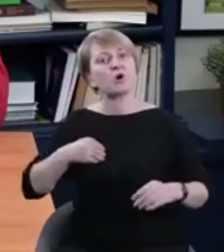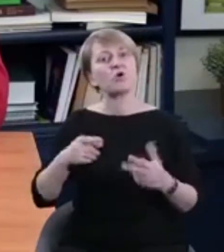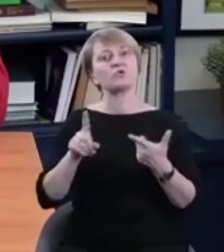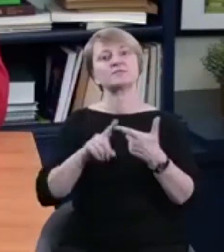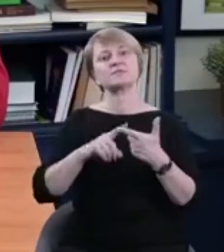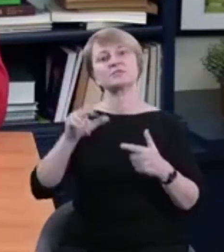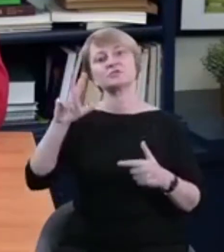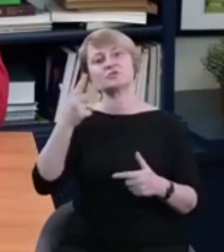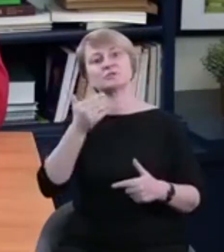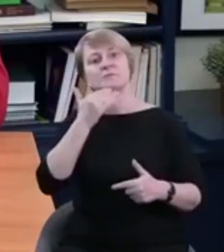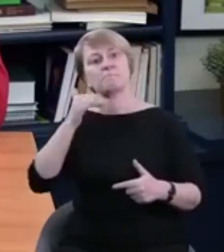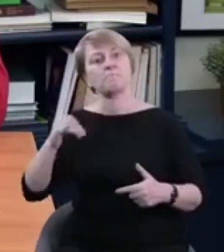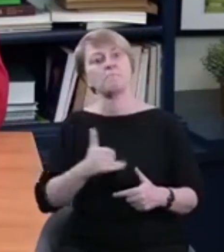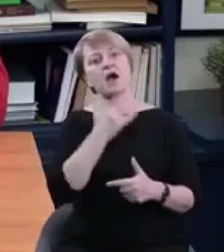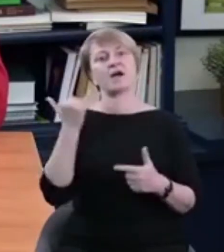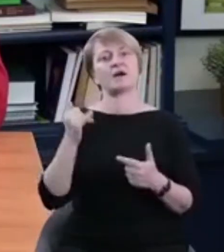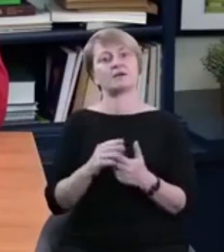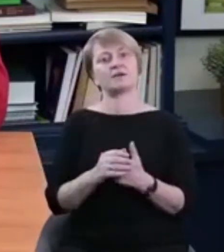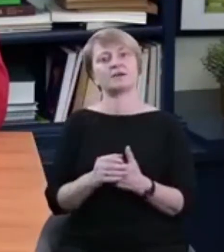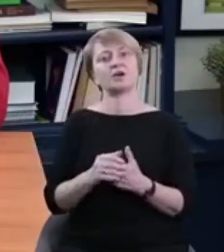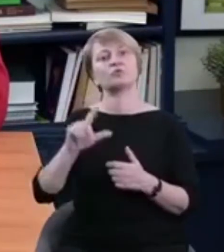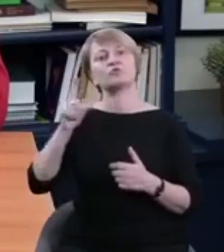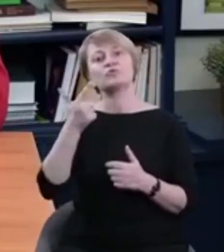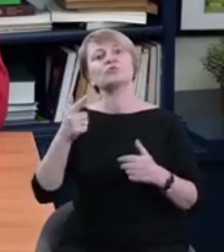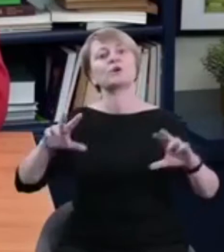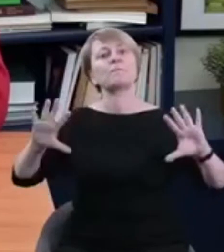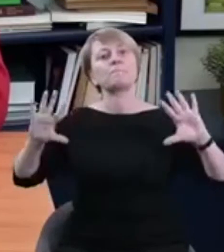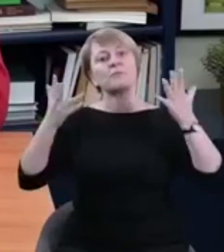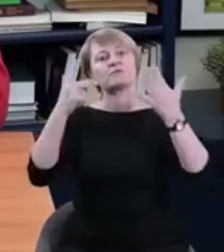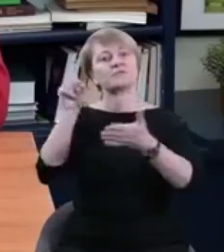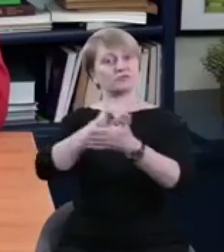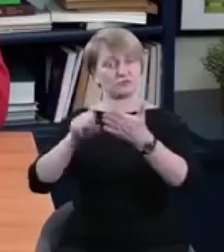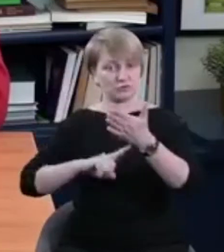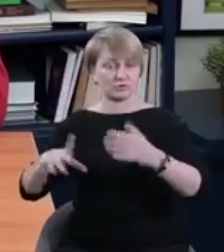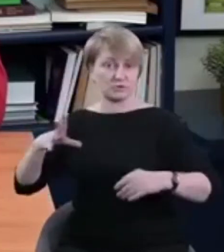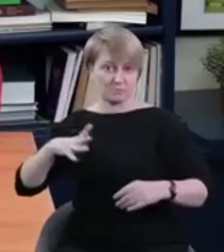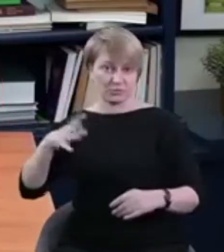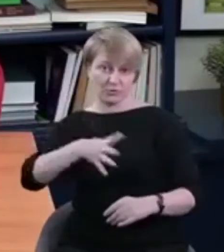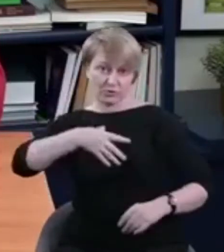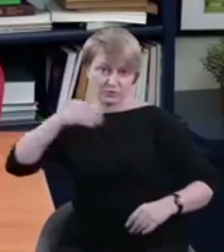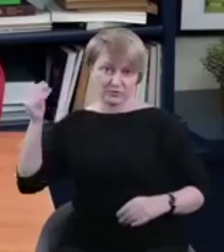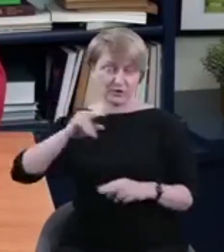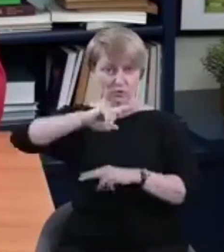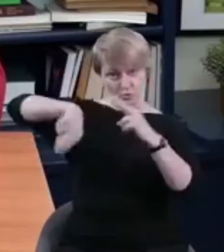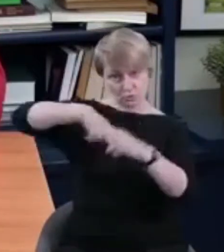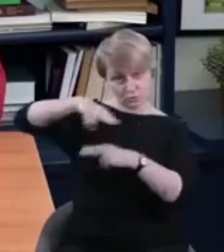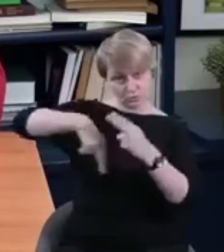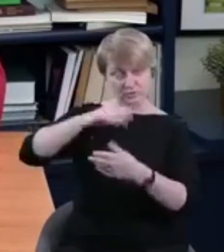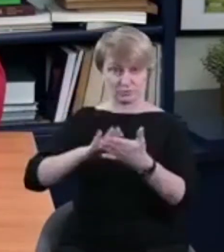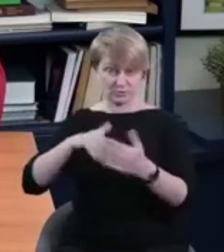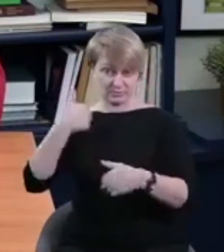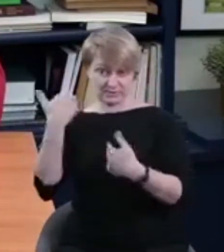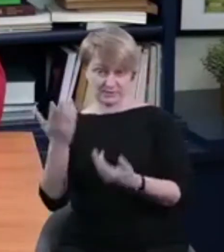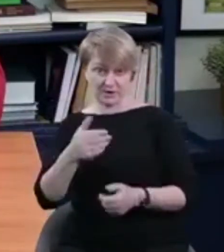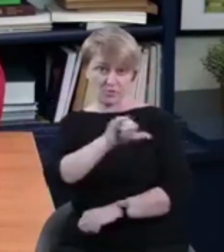symbolicznie również wydarzenia związane z drugim powstaniem śląski między innymi rondo w opolu zyskało imię